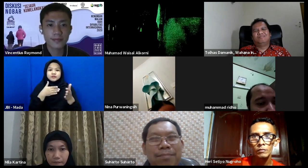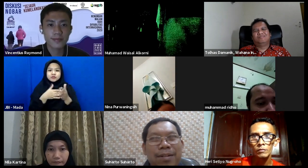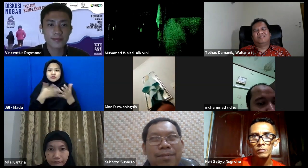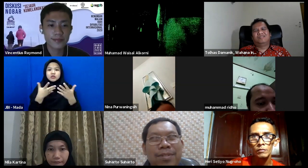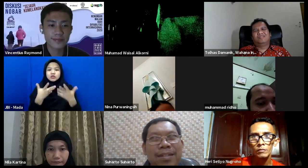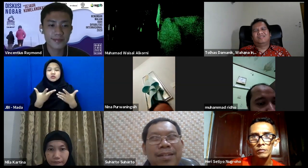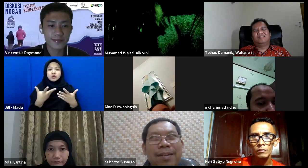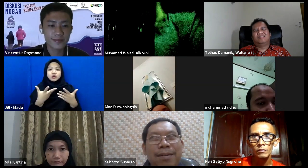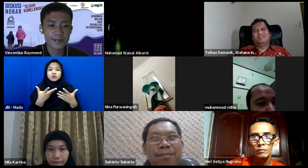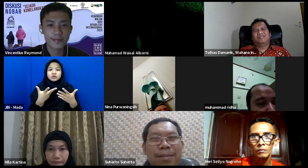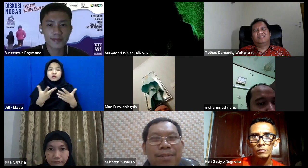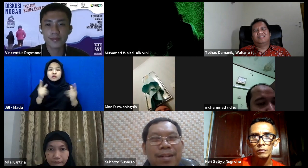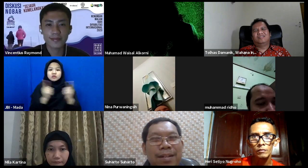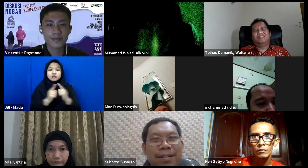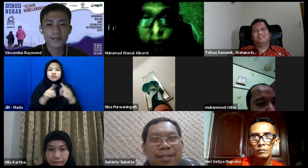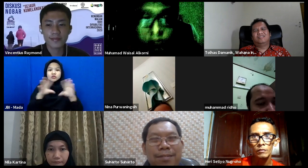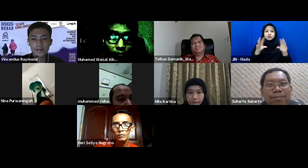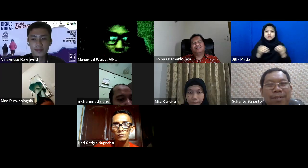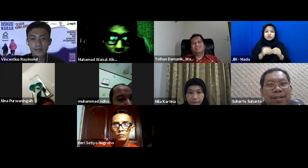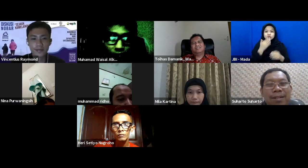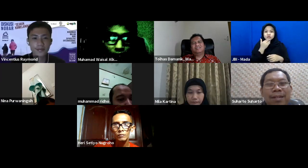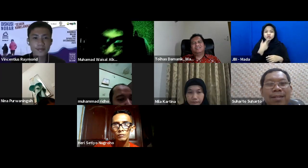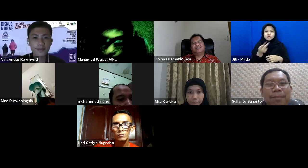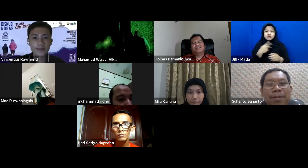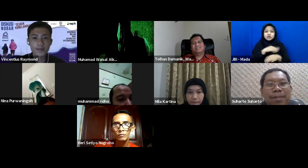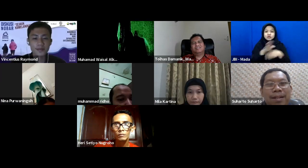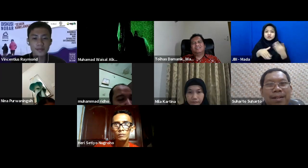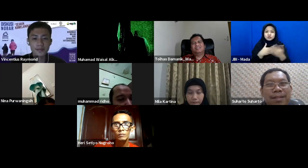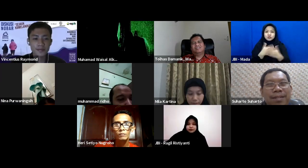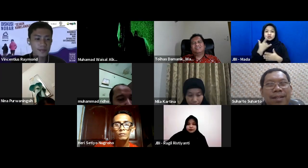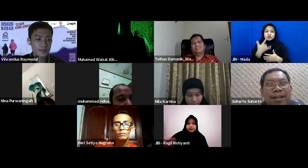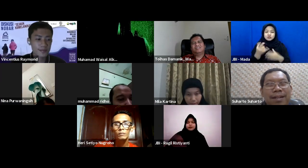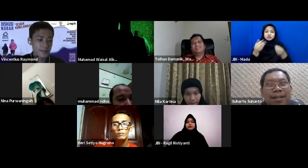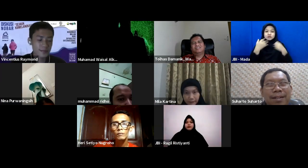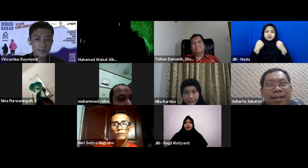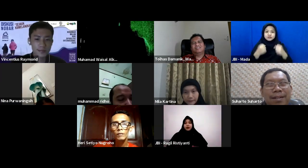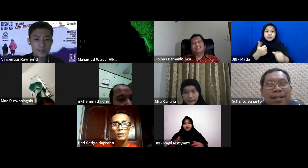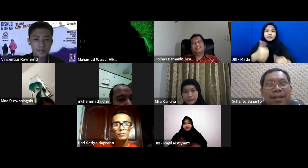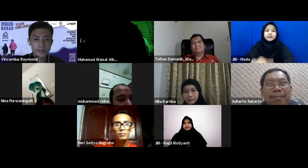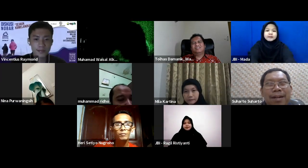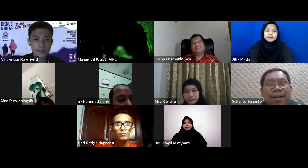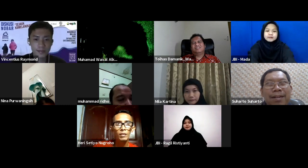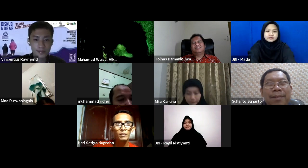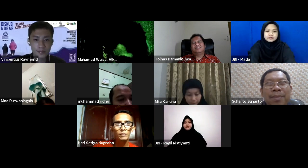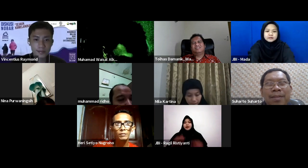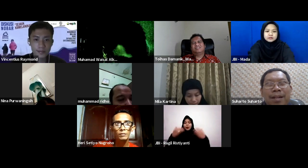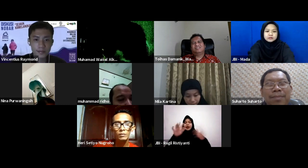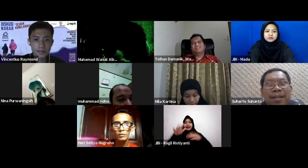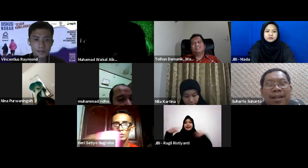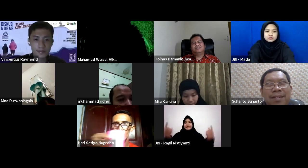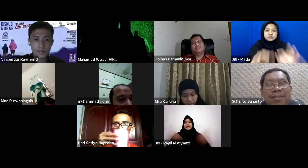penyelenggaraan pemilu si mudah-mudahan kita semua tetap diberikan kesehatan dan keamanan